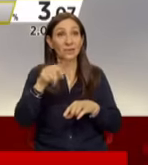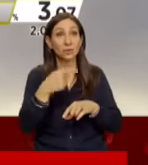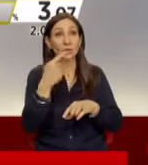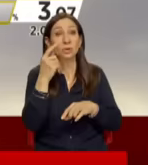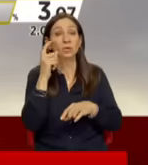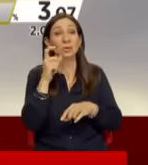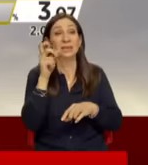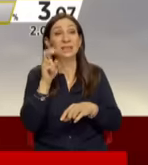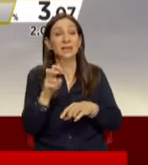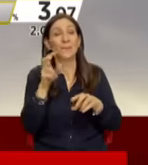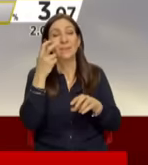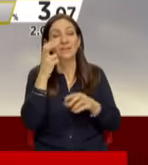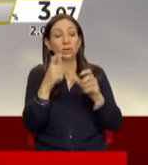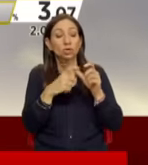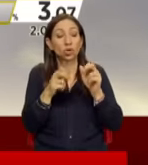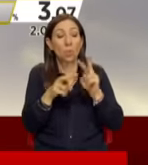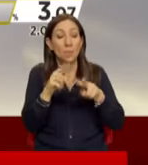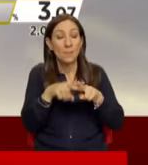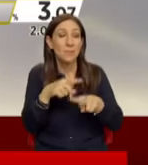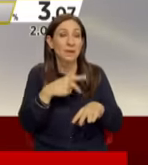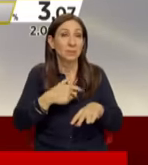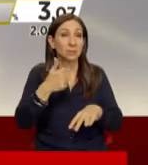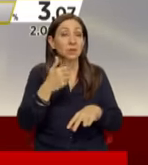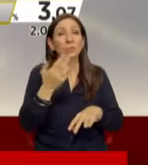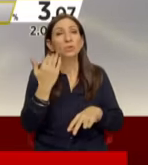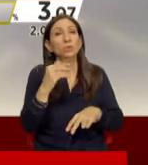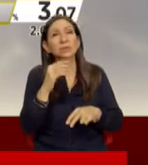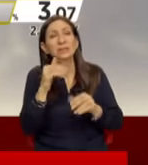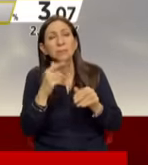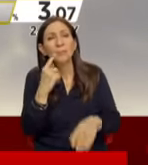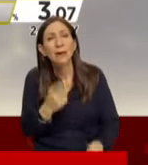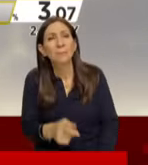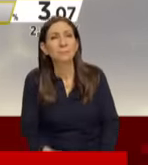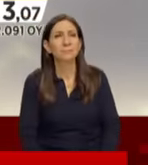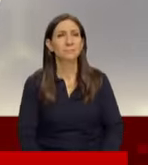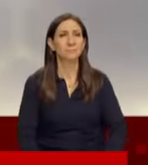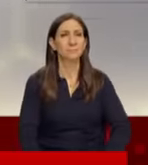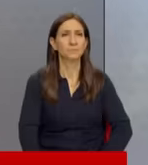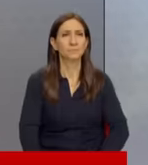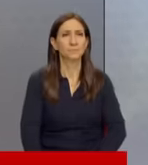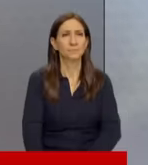%57,98 ile Manisa Soma'da belediye başkanı. Bir seçildi. Önceki seçime bakalım. Bir önceki seçime gidelim şimdi.